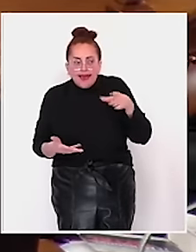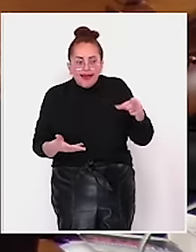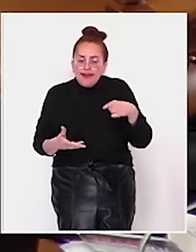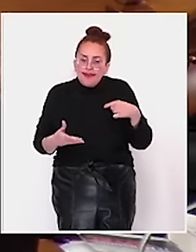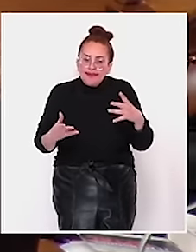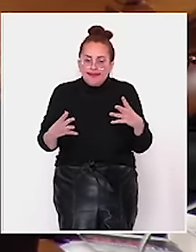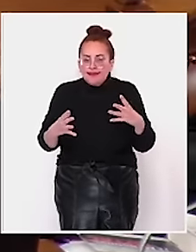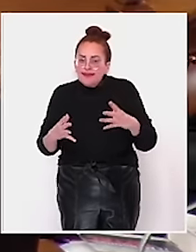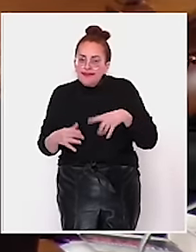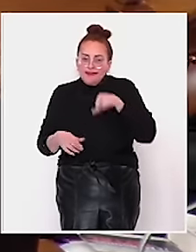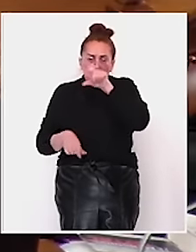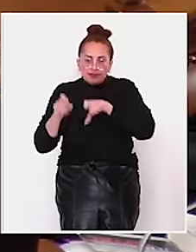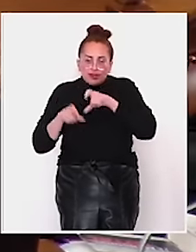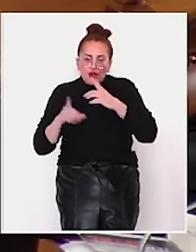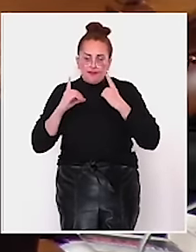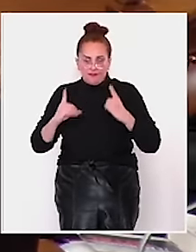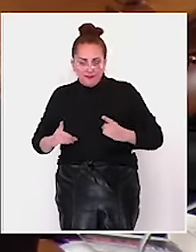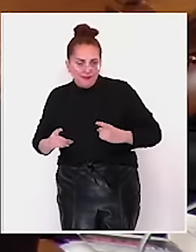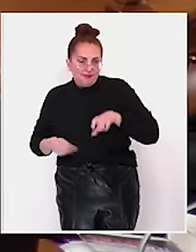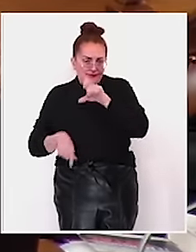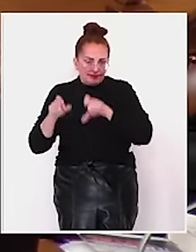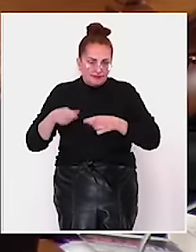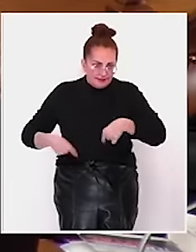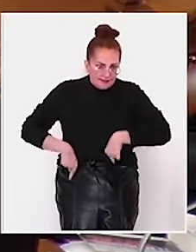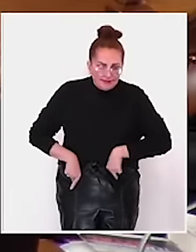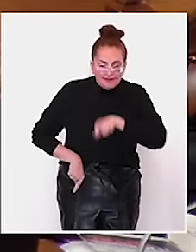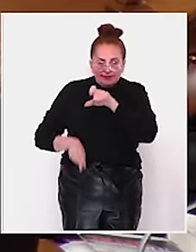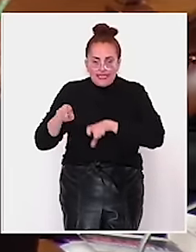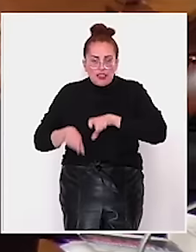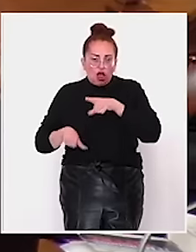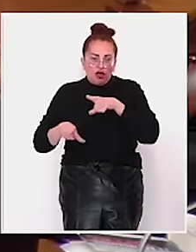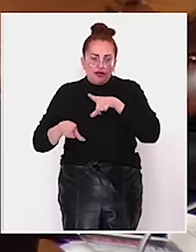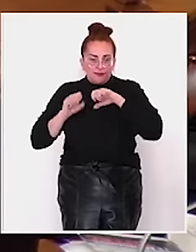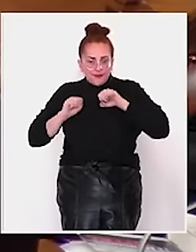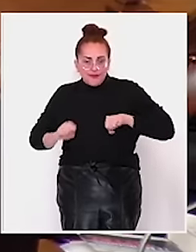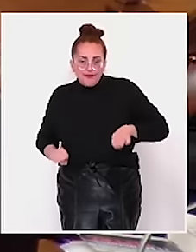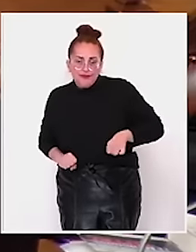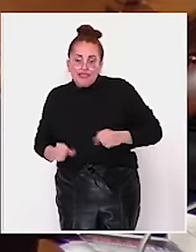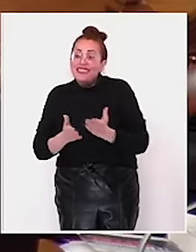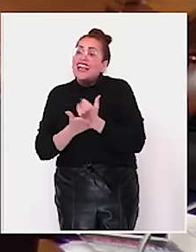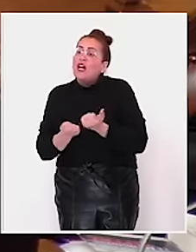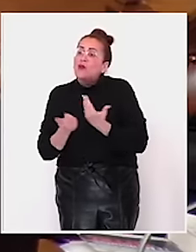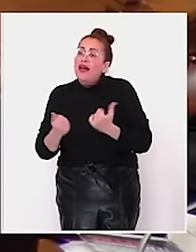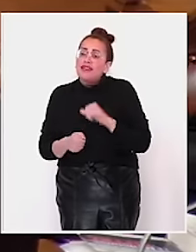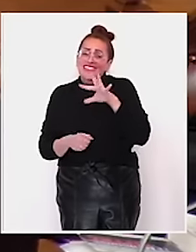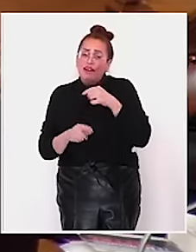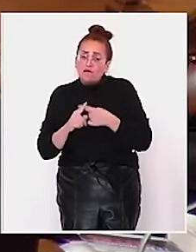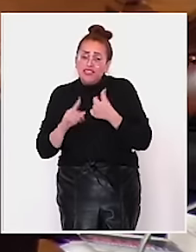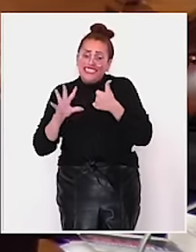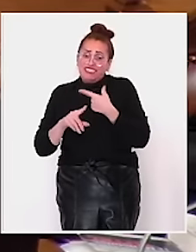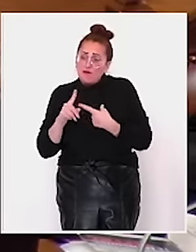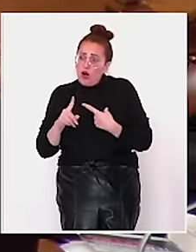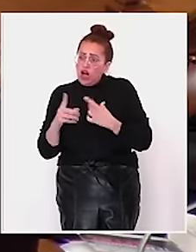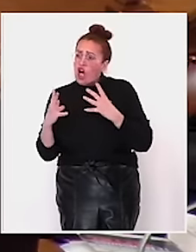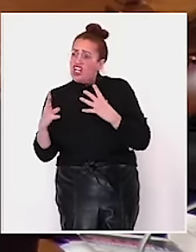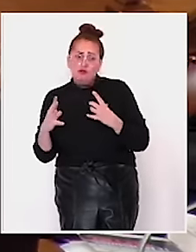d'un sénateur, l'engagement d'un député, l'engagement d'un ministre, c'est payé 5, 6 fois plus, enfin, ou même 10 fois plus. Donc en fait, il